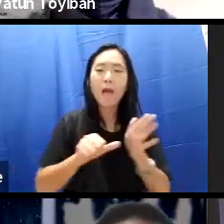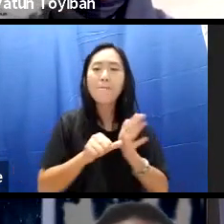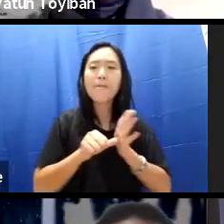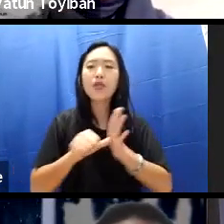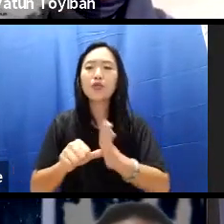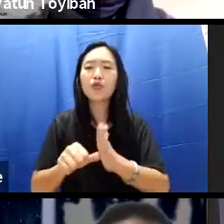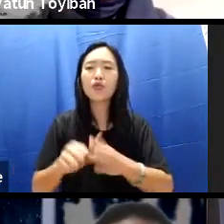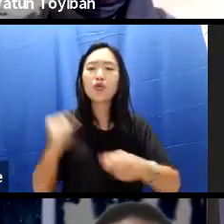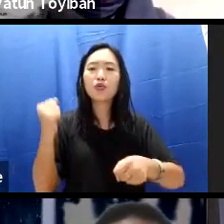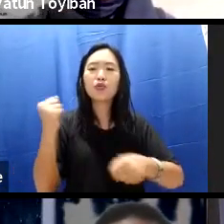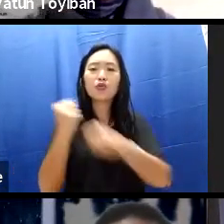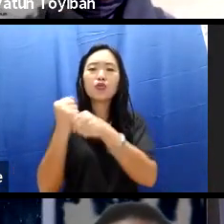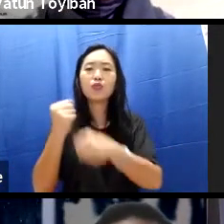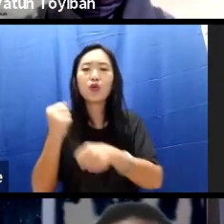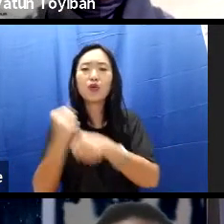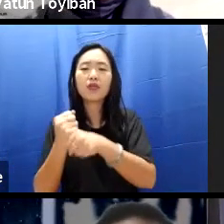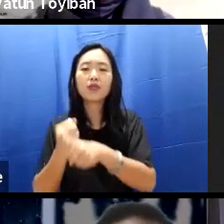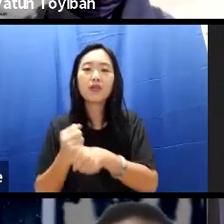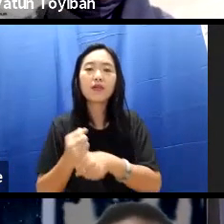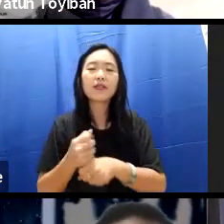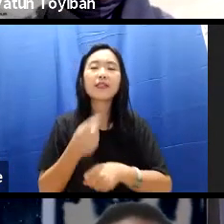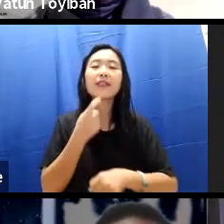pengetahuan yang meminggirkan perempuan.